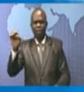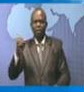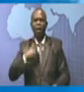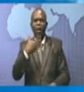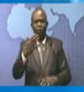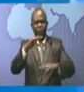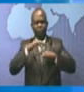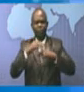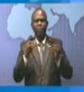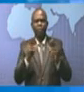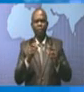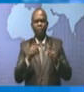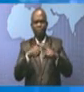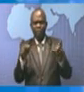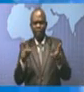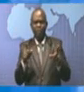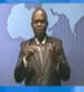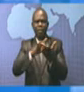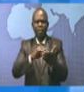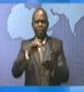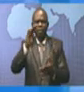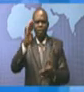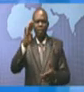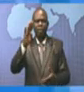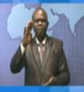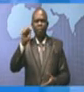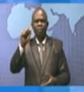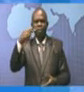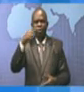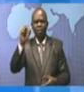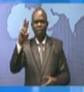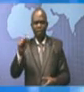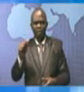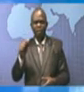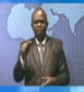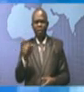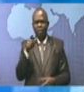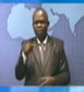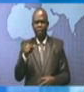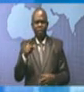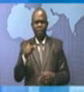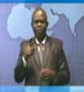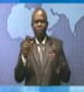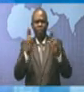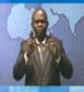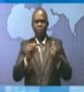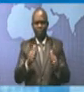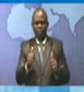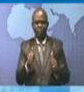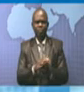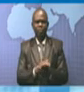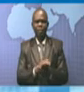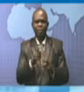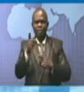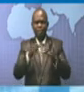pour l'engrais type Bagara et Dolomi. Les directeurs provinciaux chargés de l'agriculture demandent à ce que ces types